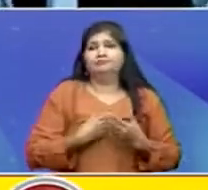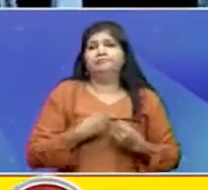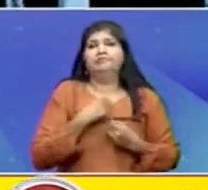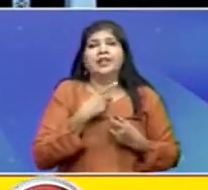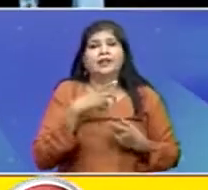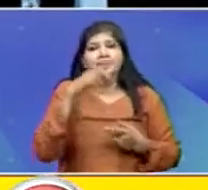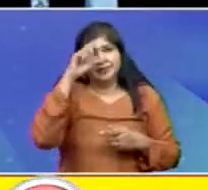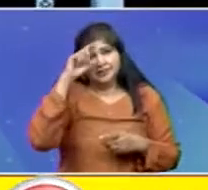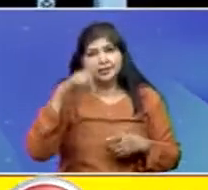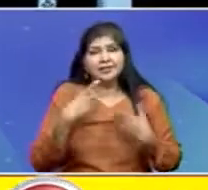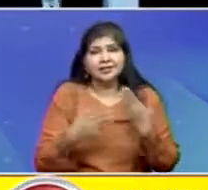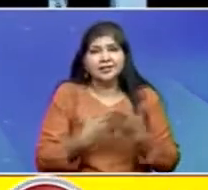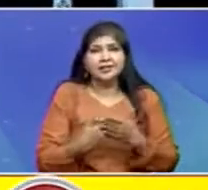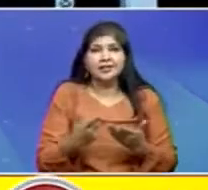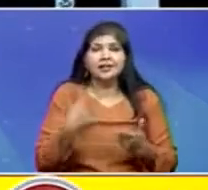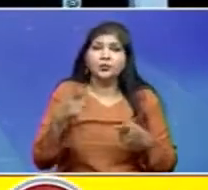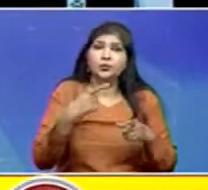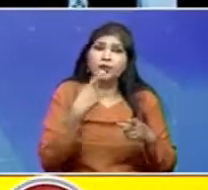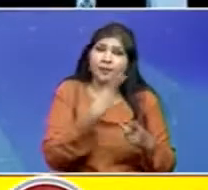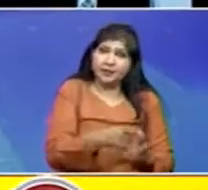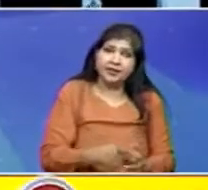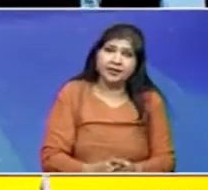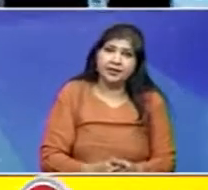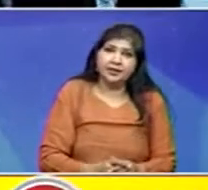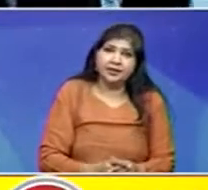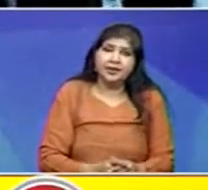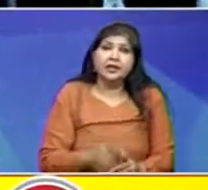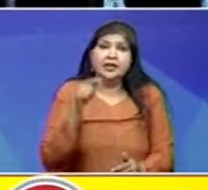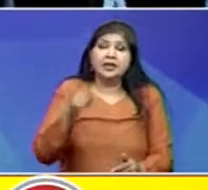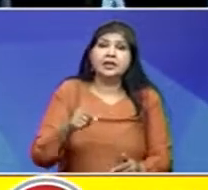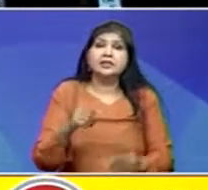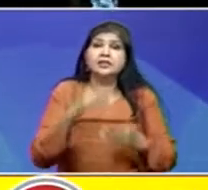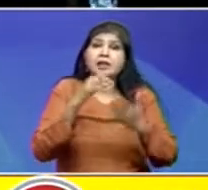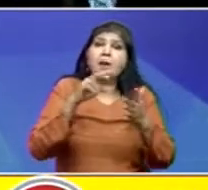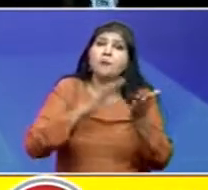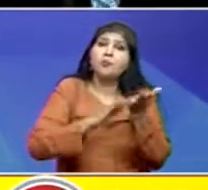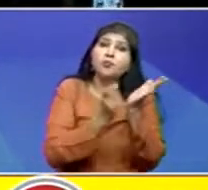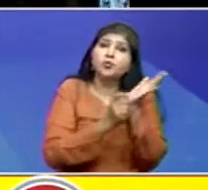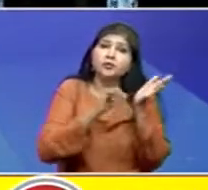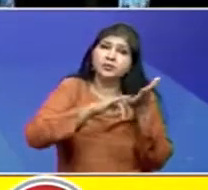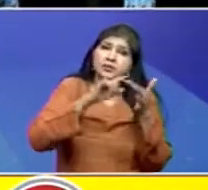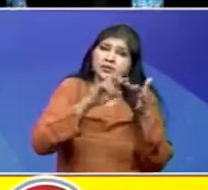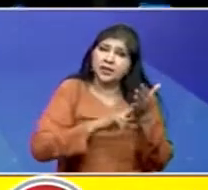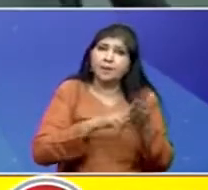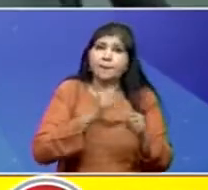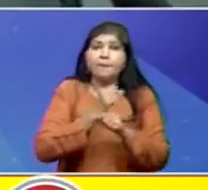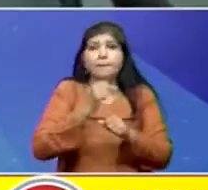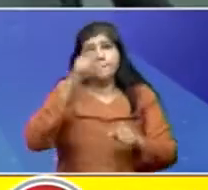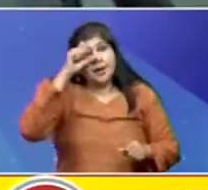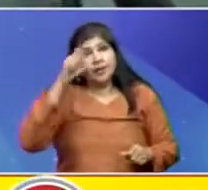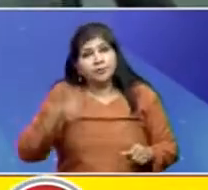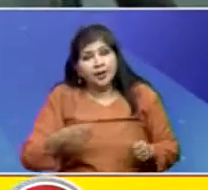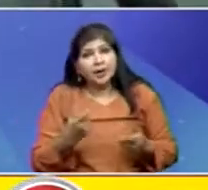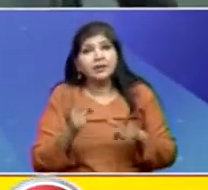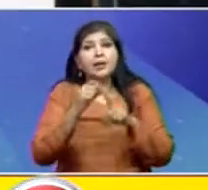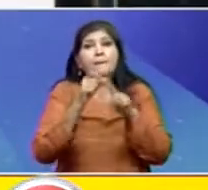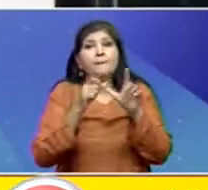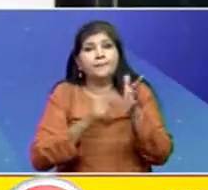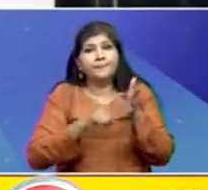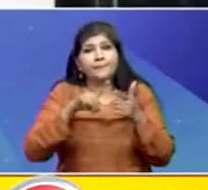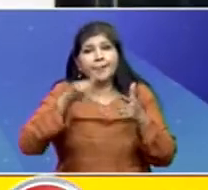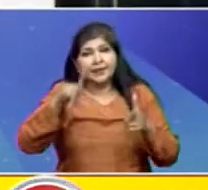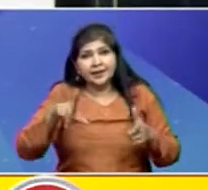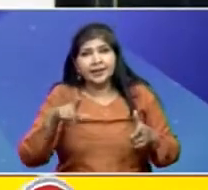सार्थक जी ने ये भी बताया कि इस संग्राले में महत्मा गांदी, सरदार पटेल, डॉक्टर